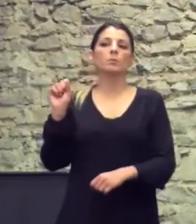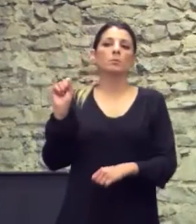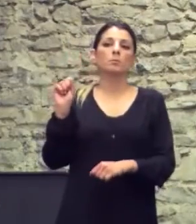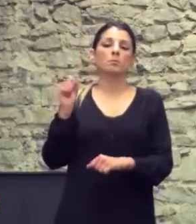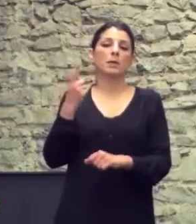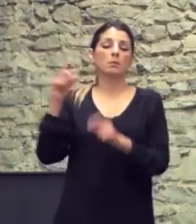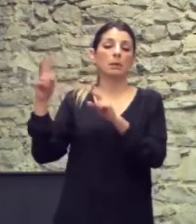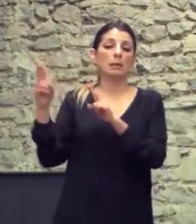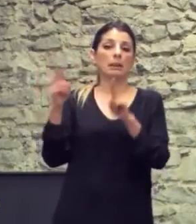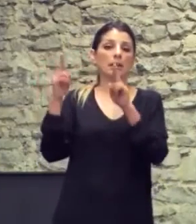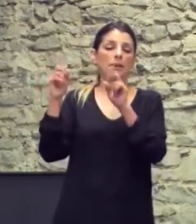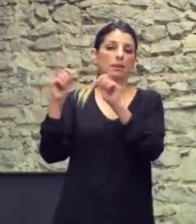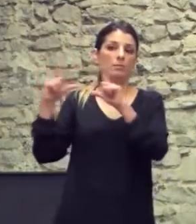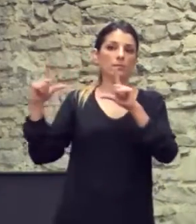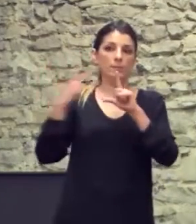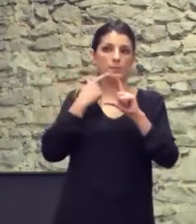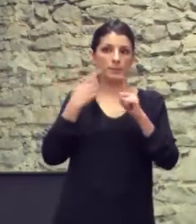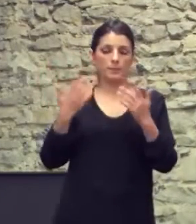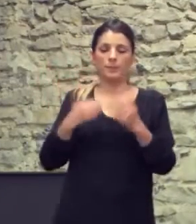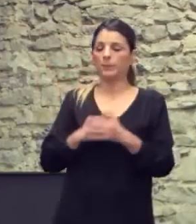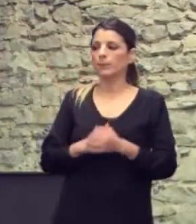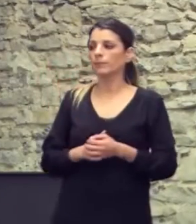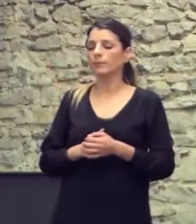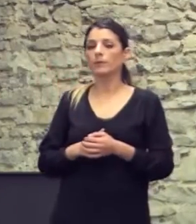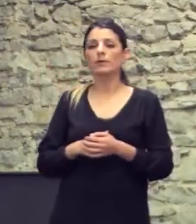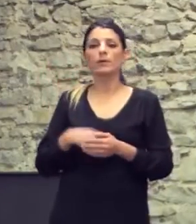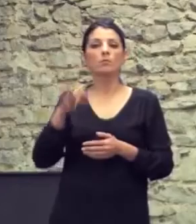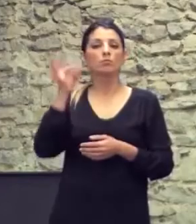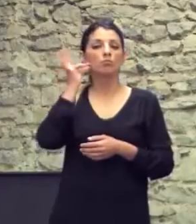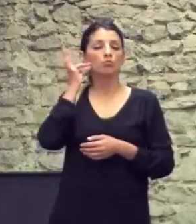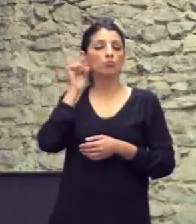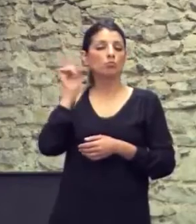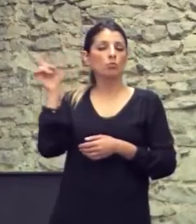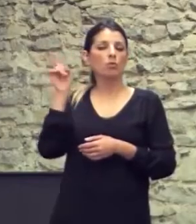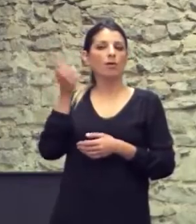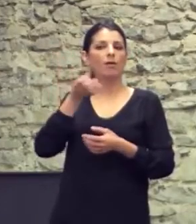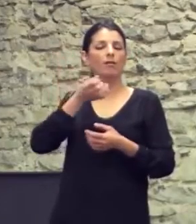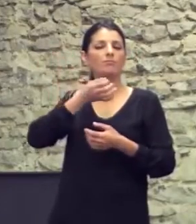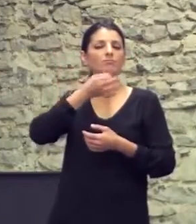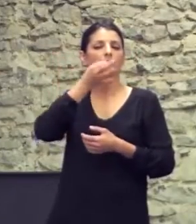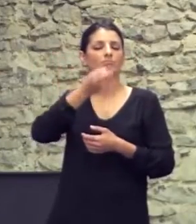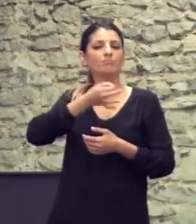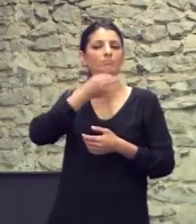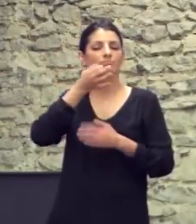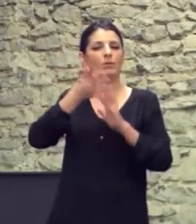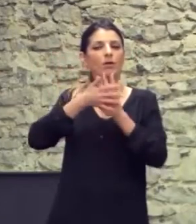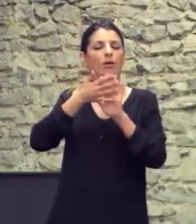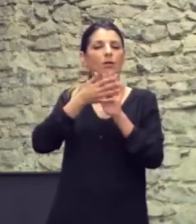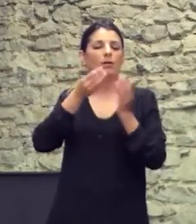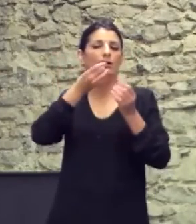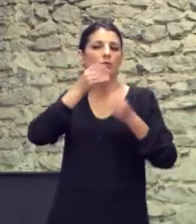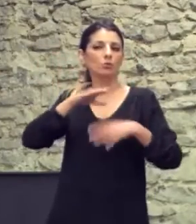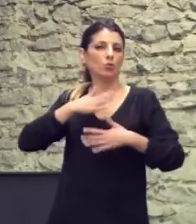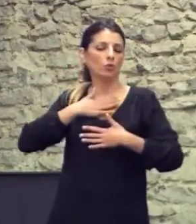Lehenengo klipa guztan dizuet hemen, ez? Emakume honek kontatzen du bere historia,